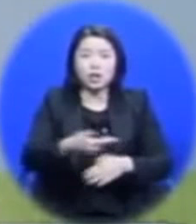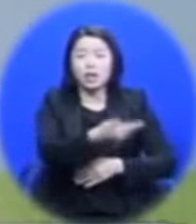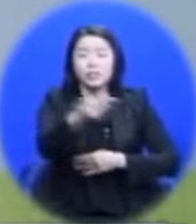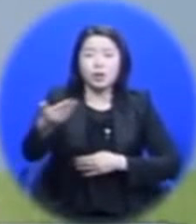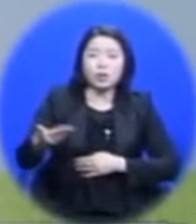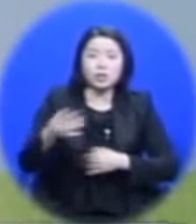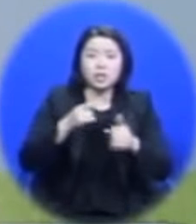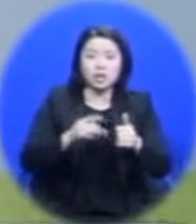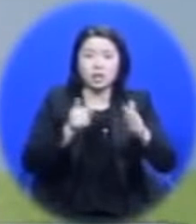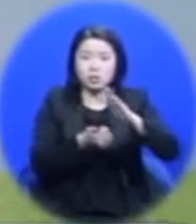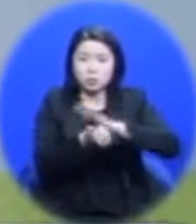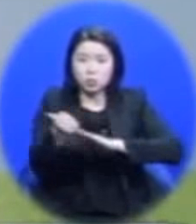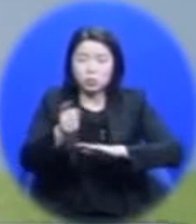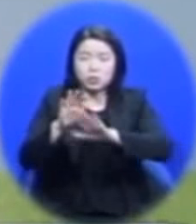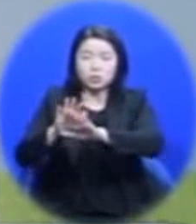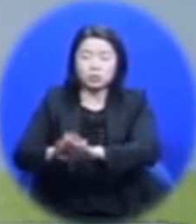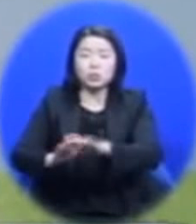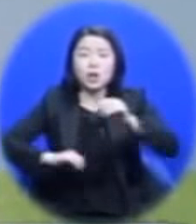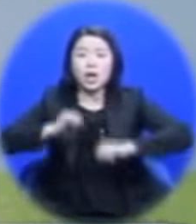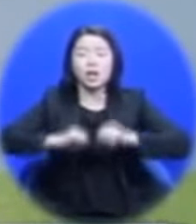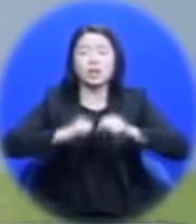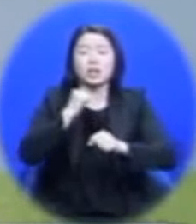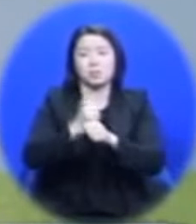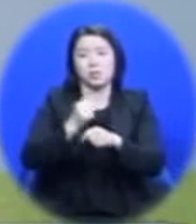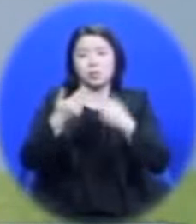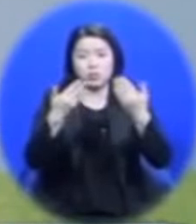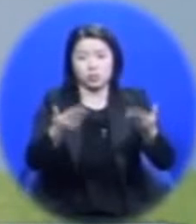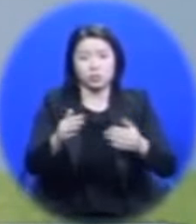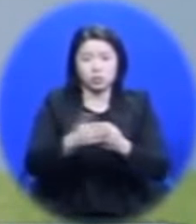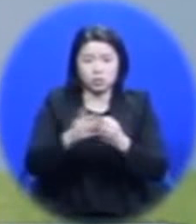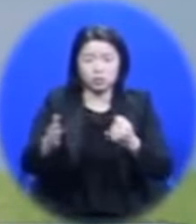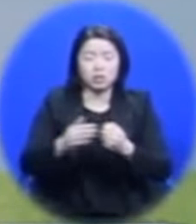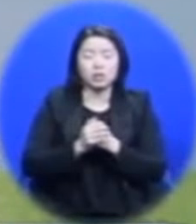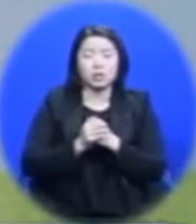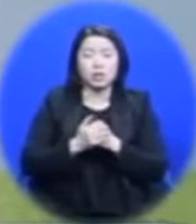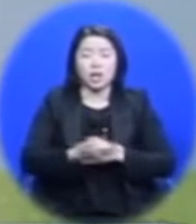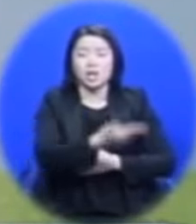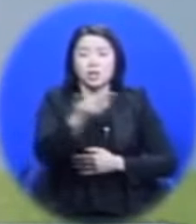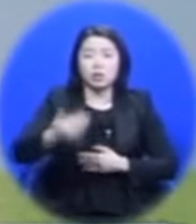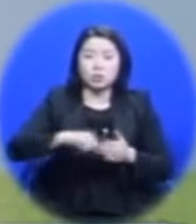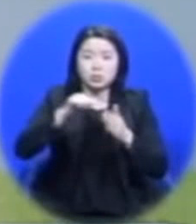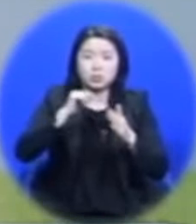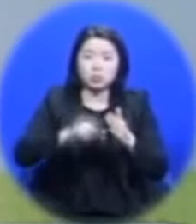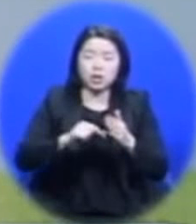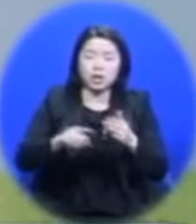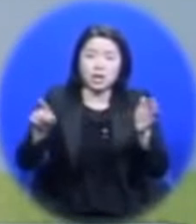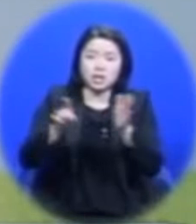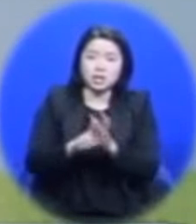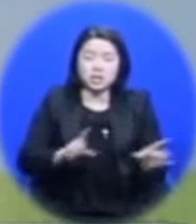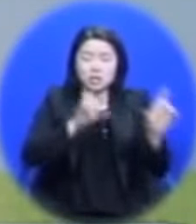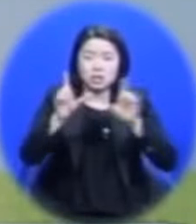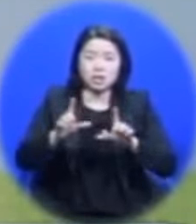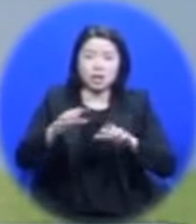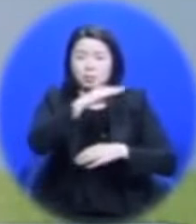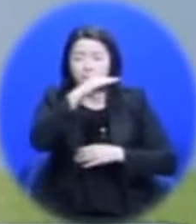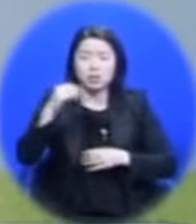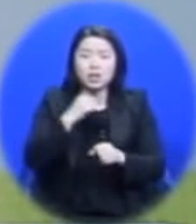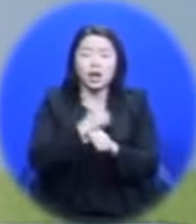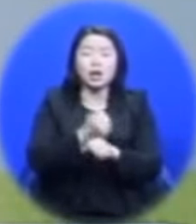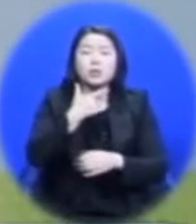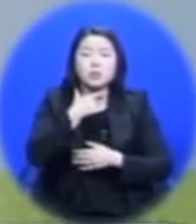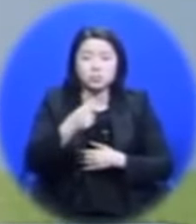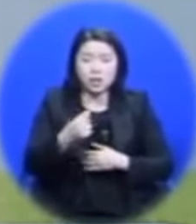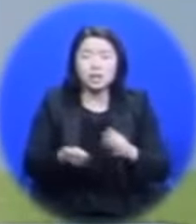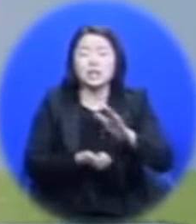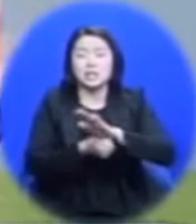너희에게 소원을 두고 행하게 하시나니. 여러분 속에 신앙성을 좀 제대로 하고 싶다는 소원